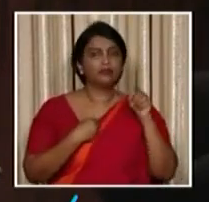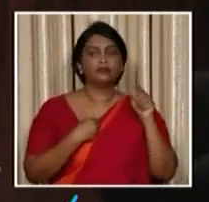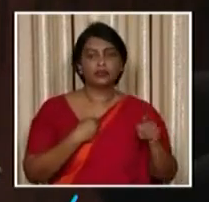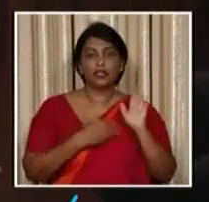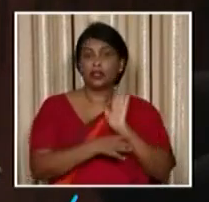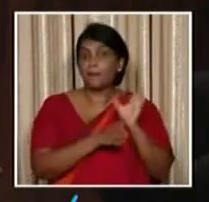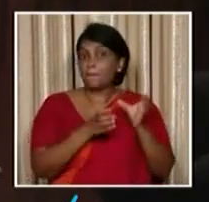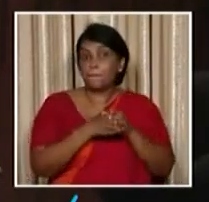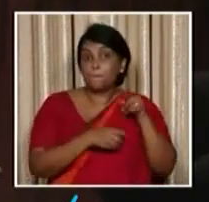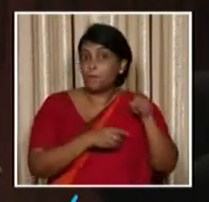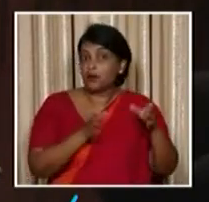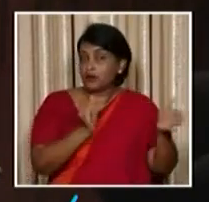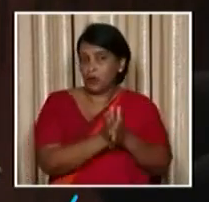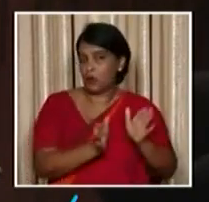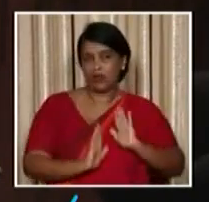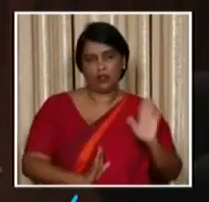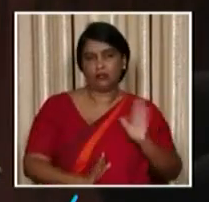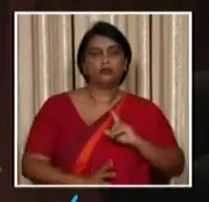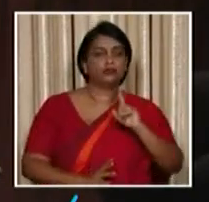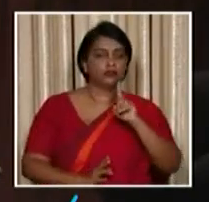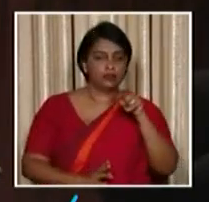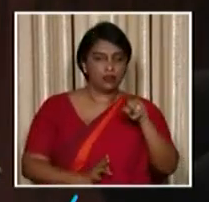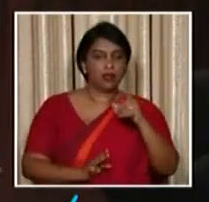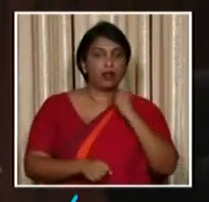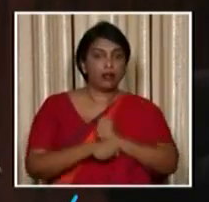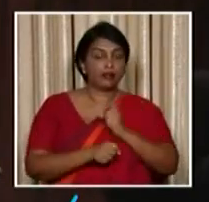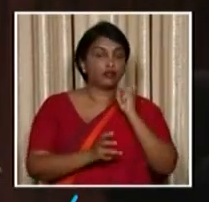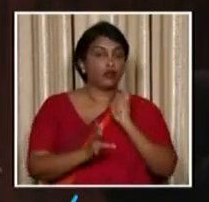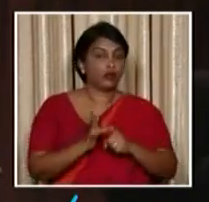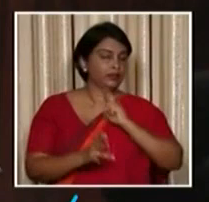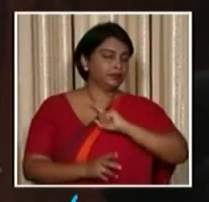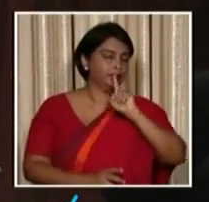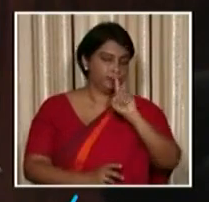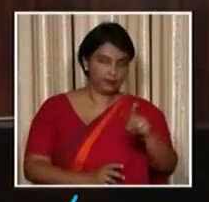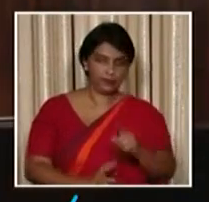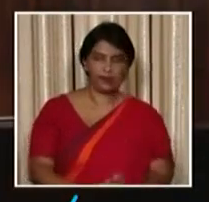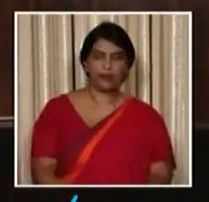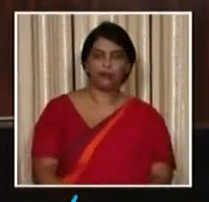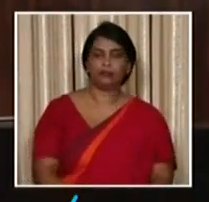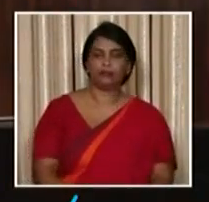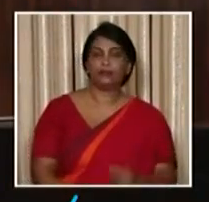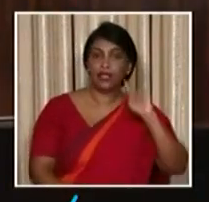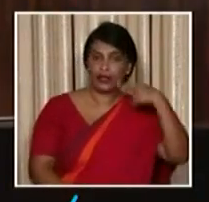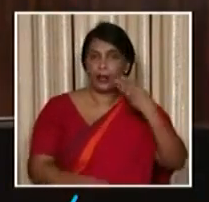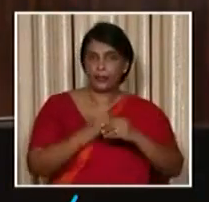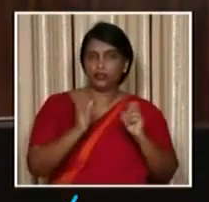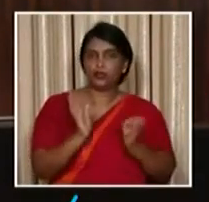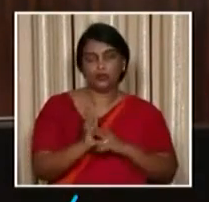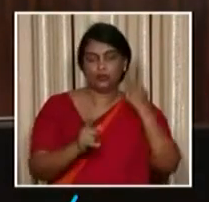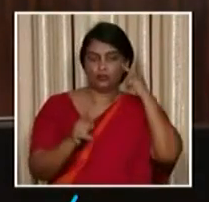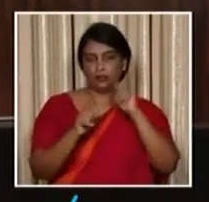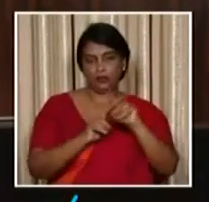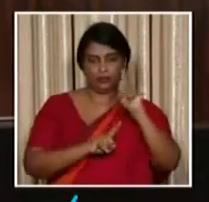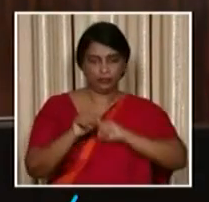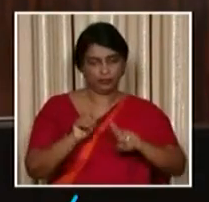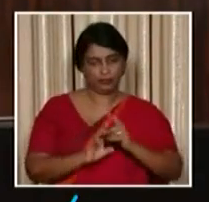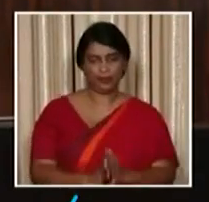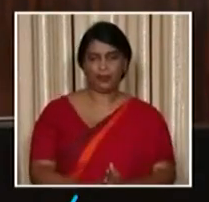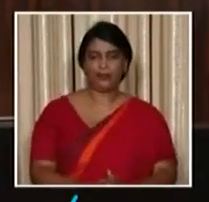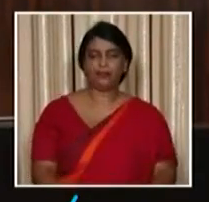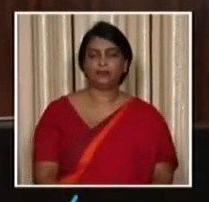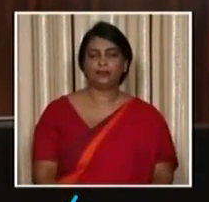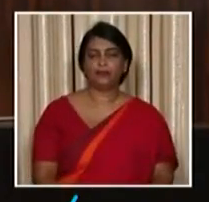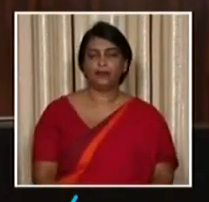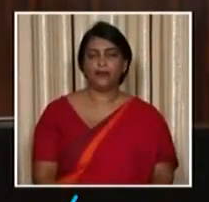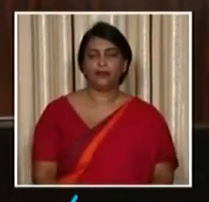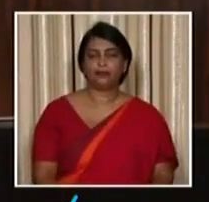ශ්‍රී ලංකා නිදහස් පක්ෂයට ගාව ගන්න එපා කියලා මම ආණ්ඩු පක්ෂ ප්‍රධාන සම්විධායකතුමාගෙන් ඉල්ලන්නේ. හොඳයි. හෙට බිස්නස් කමිටිය තියෙන එක ගැන සාකච්ඡා